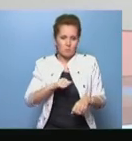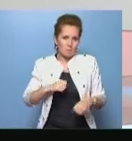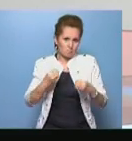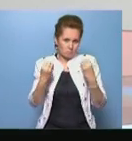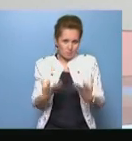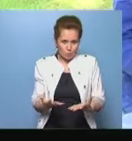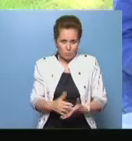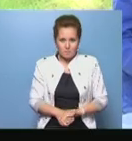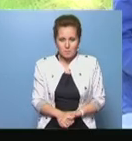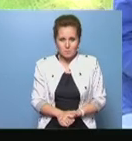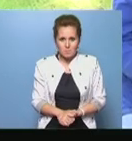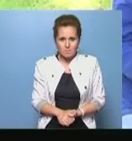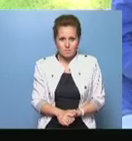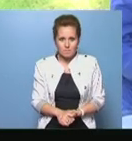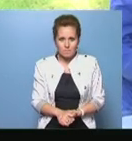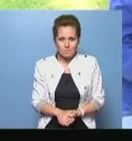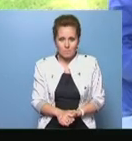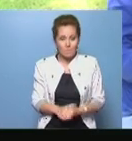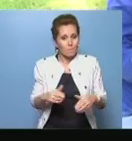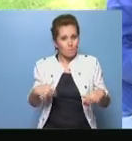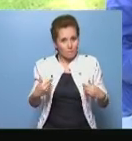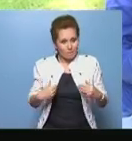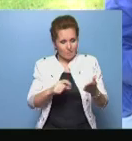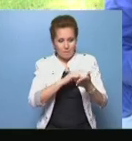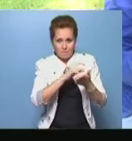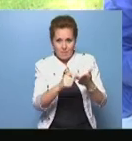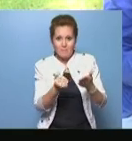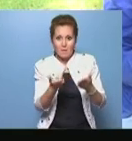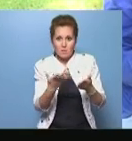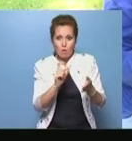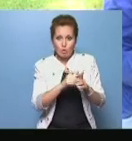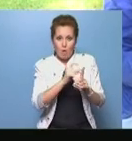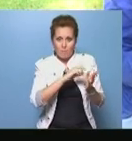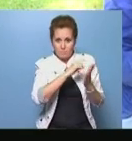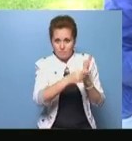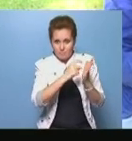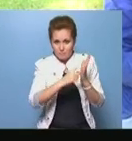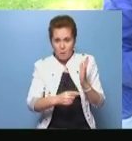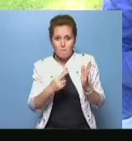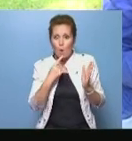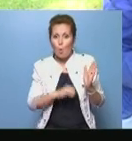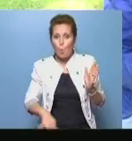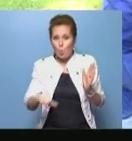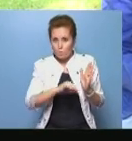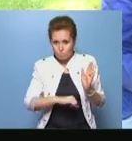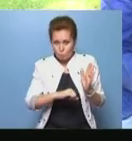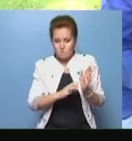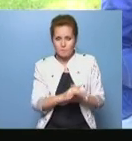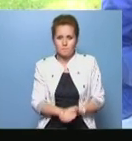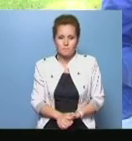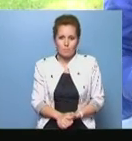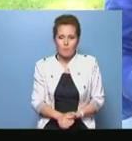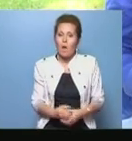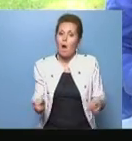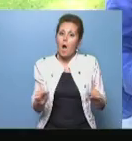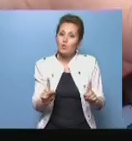Ваулина. Дичбур. Тому не кельши шкот. Я рад, он этот мацканы. Ширткем. Мы нам не мылина. Но что над? А что